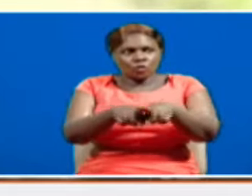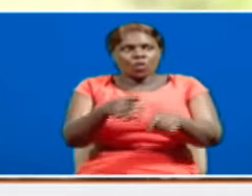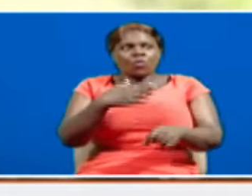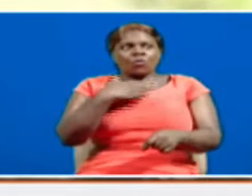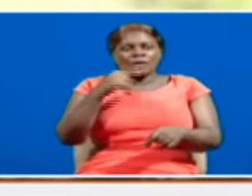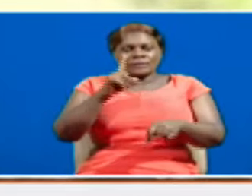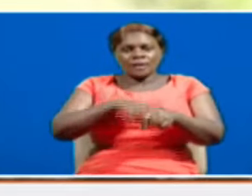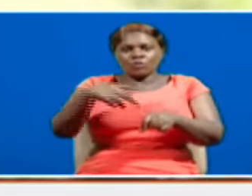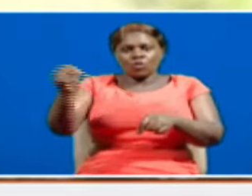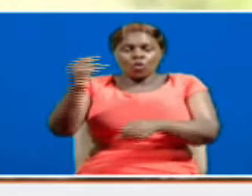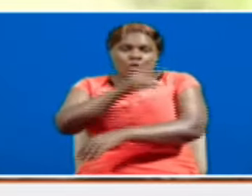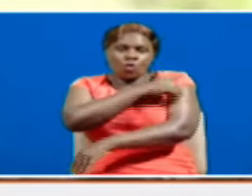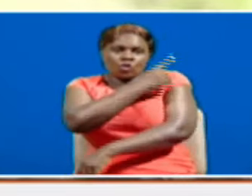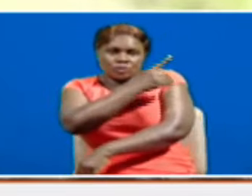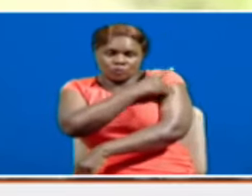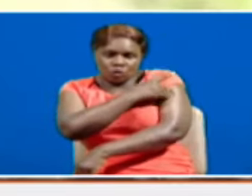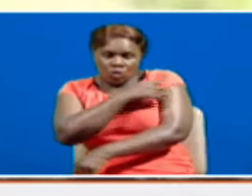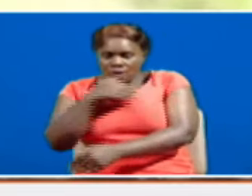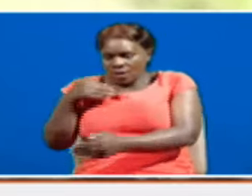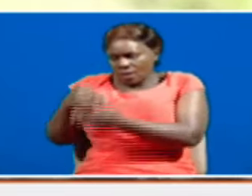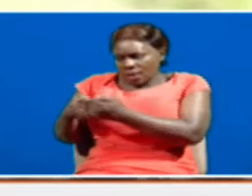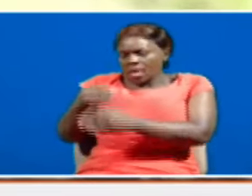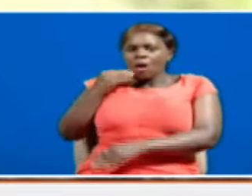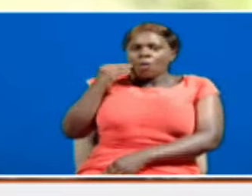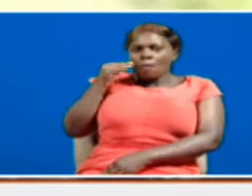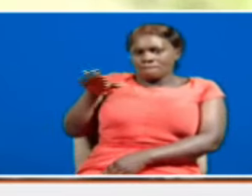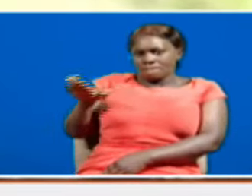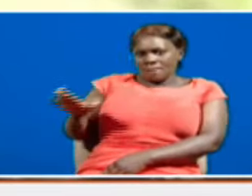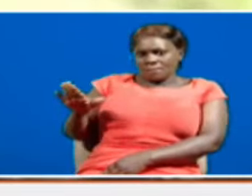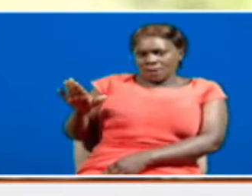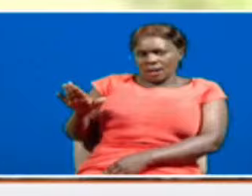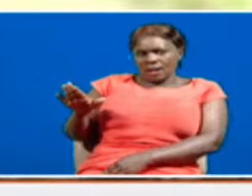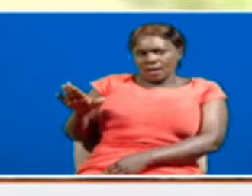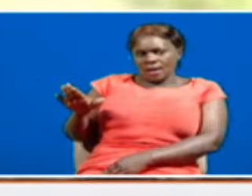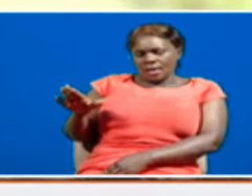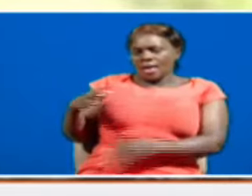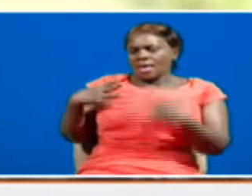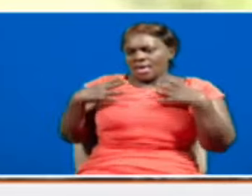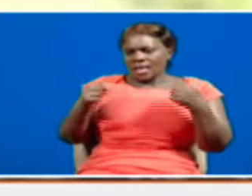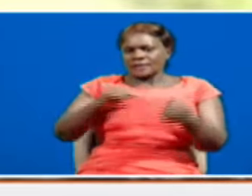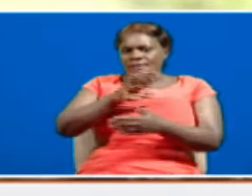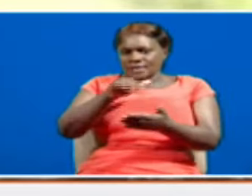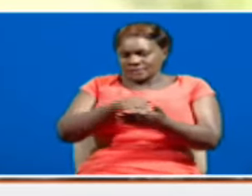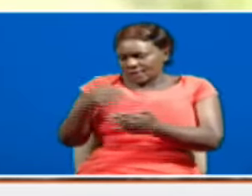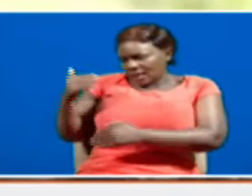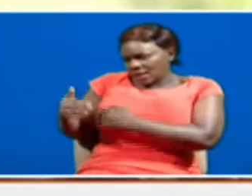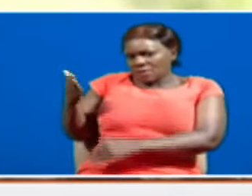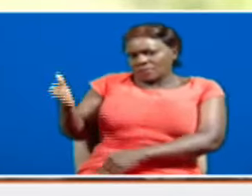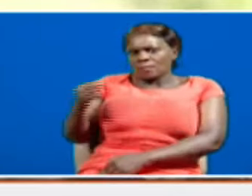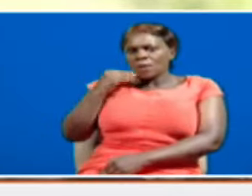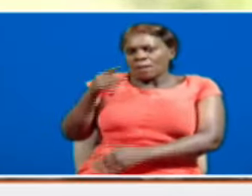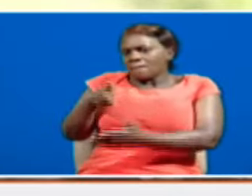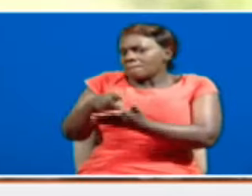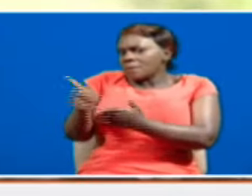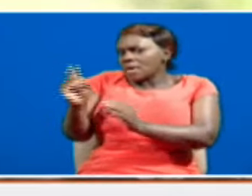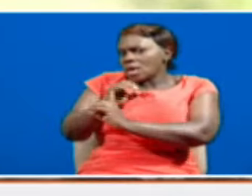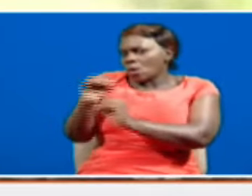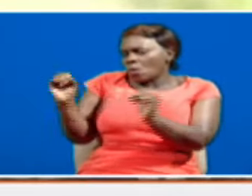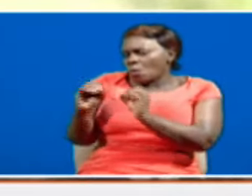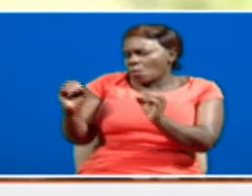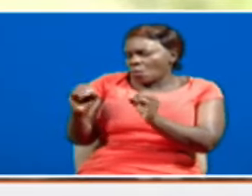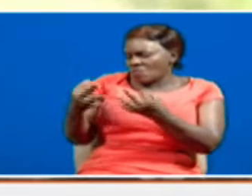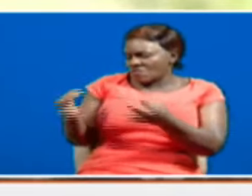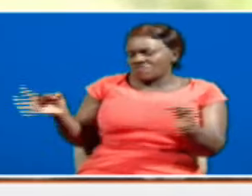tunataka ukienda dispensary ile iko karibu na wewe nyumbani, ukienda health center ile iko karibu na wewe nyumbani usilipe